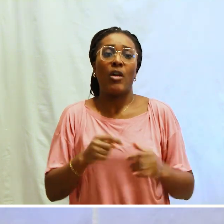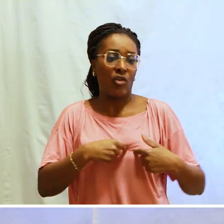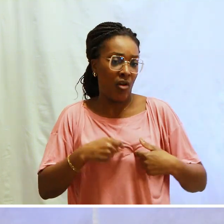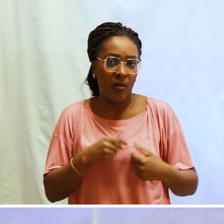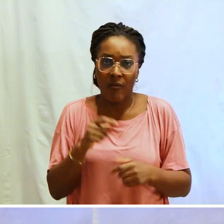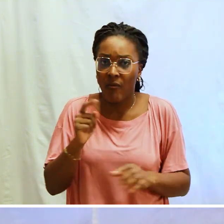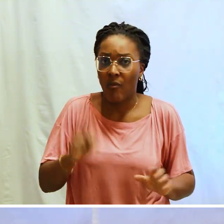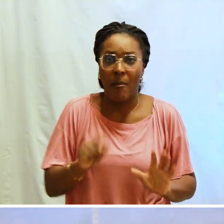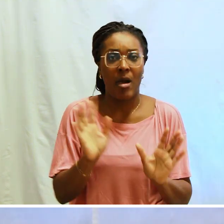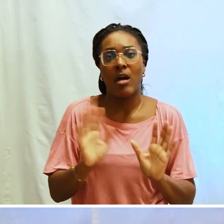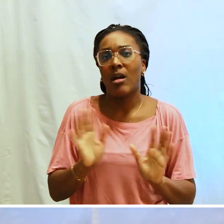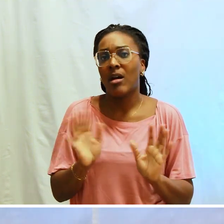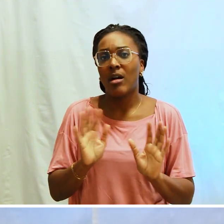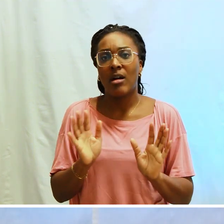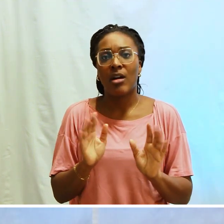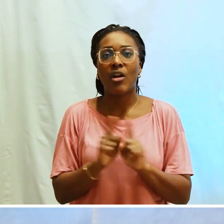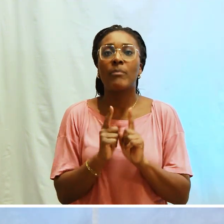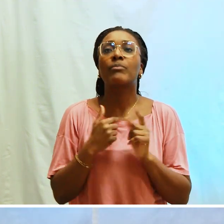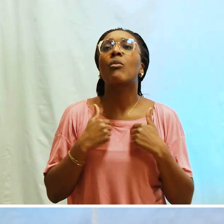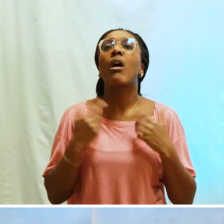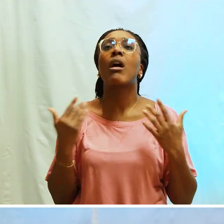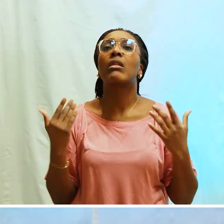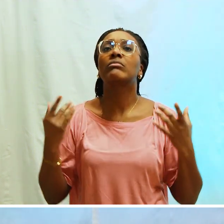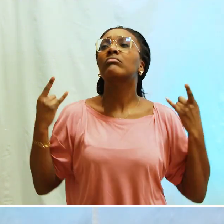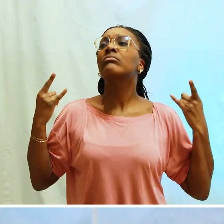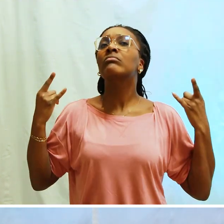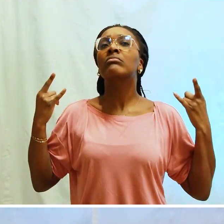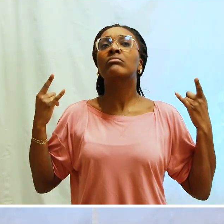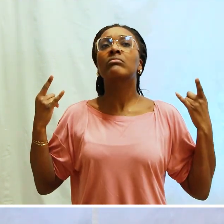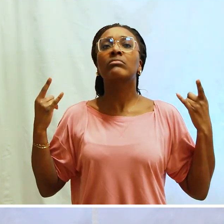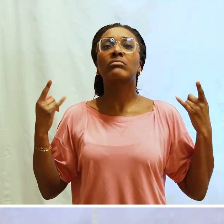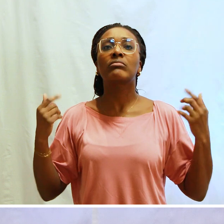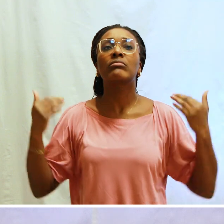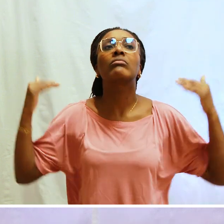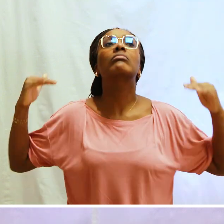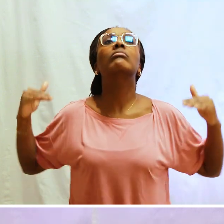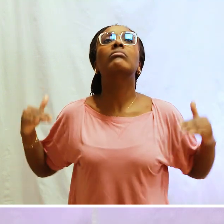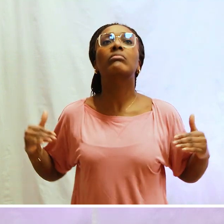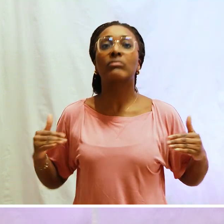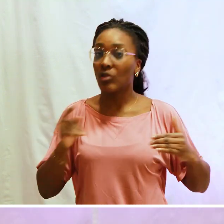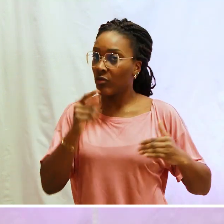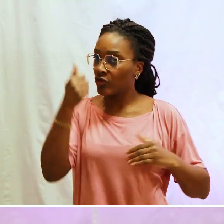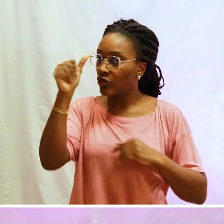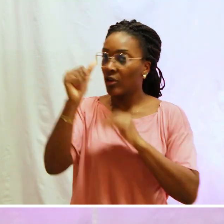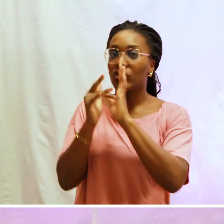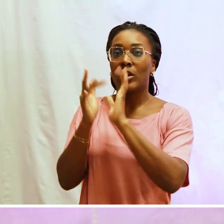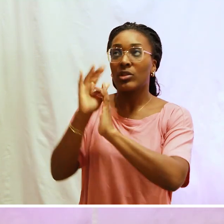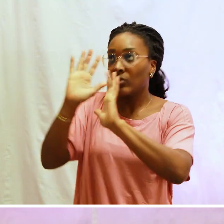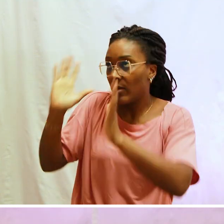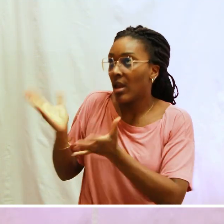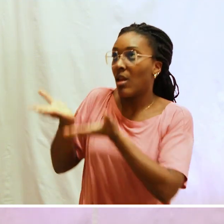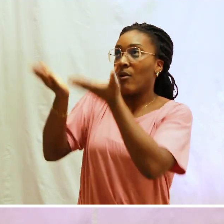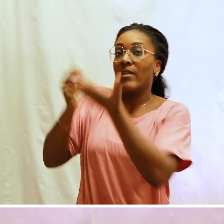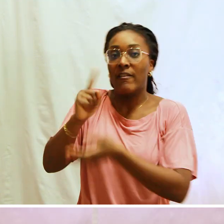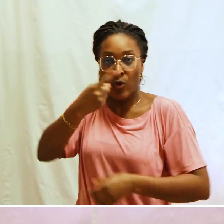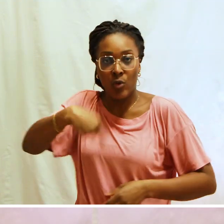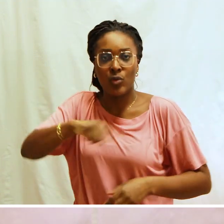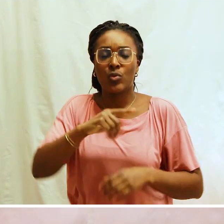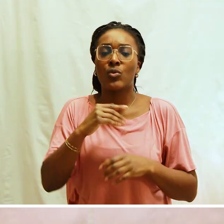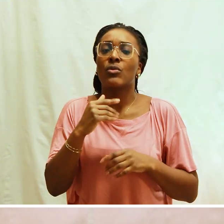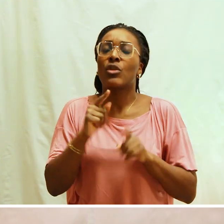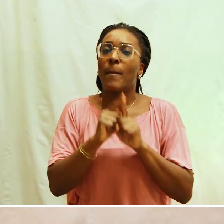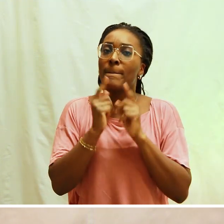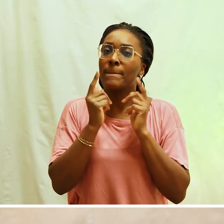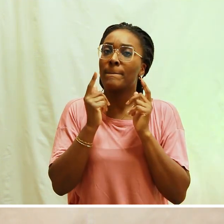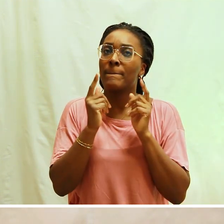cœur. Ce sentiment d'élévation. Un seul a été élevé, c'est Jésus-Christ. Nous devons nous rabaisser, dit les Écritures.